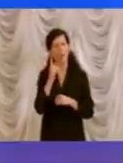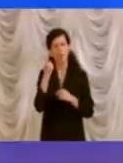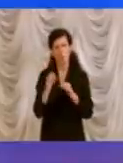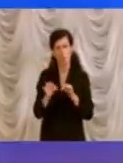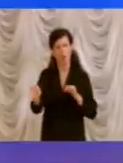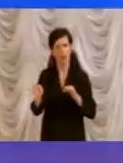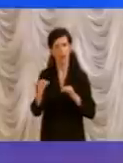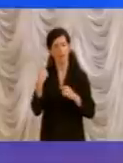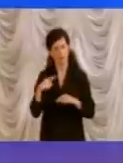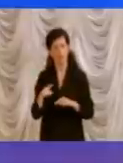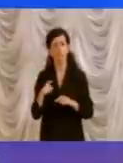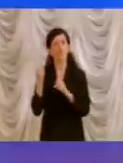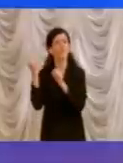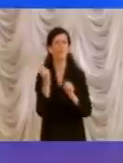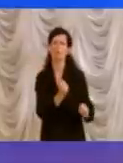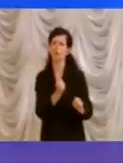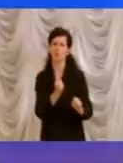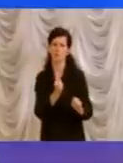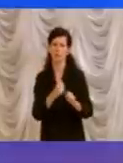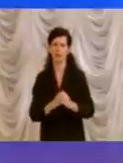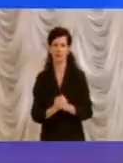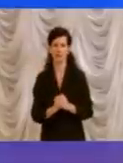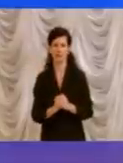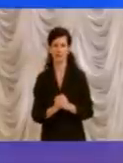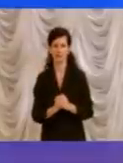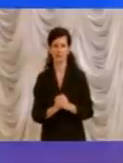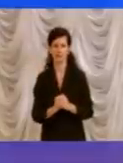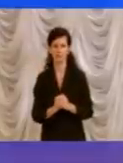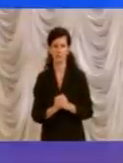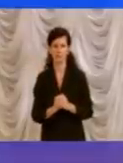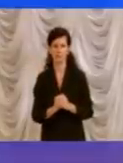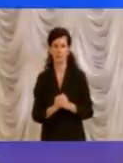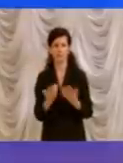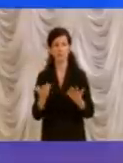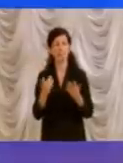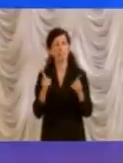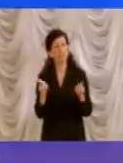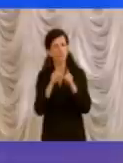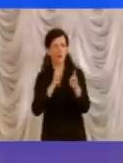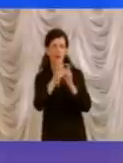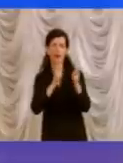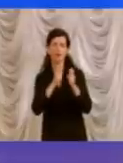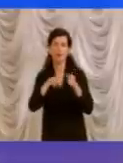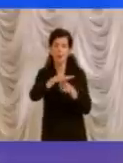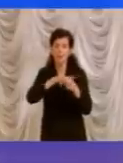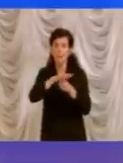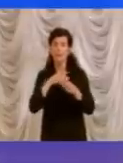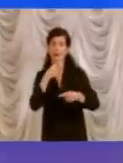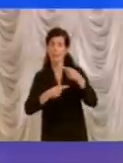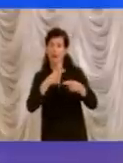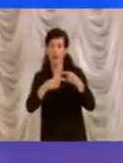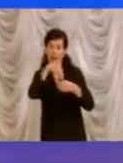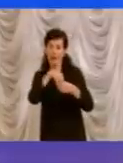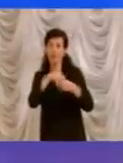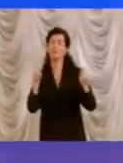questo è fondamentale e guardate anche nelle relazioni familiari con i parenti bisogna stare attenti perché